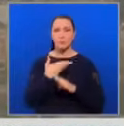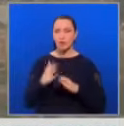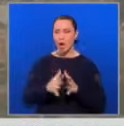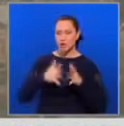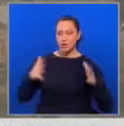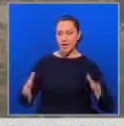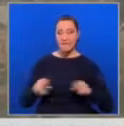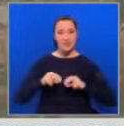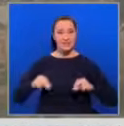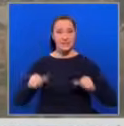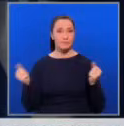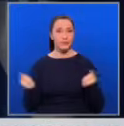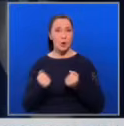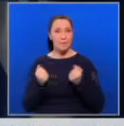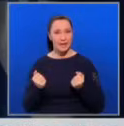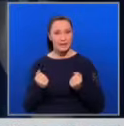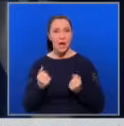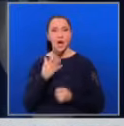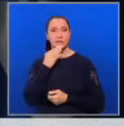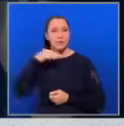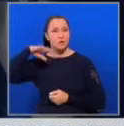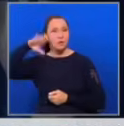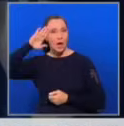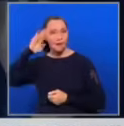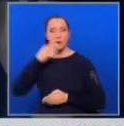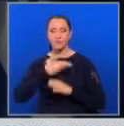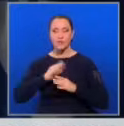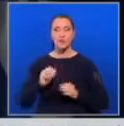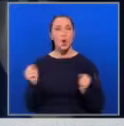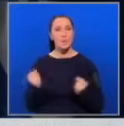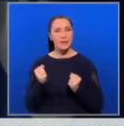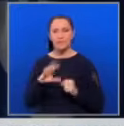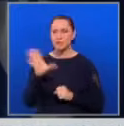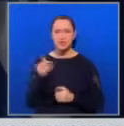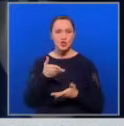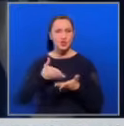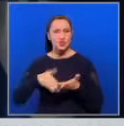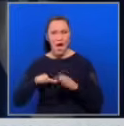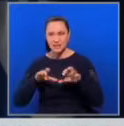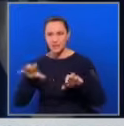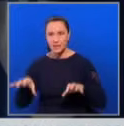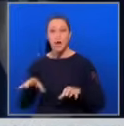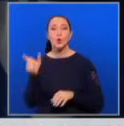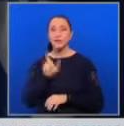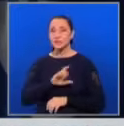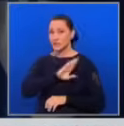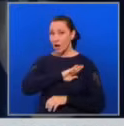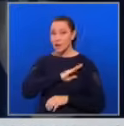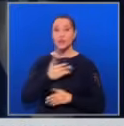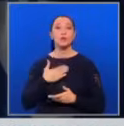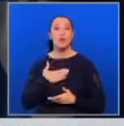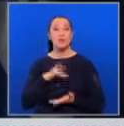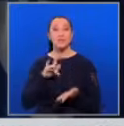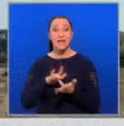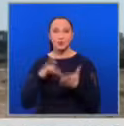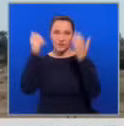разширява наземната си операция израелската армия провежда операции във всички части на ивицата газа където има